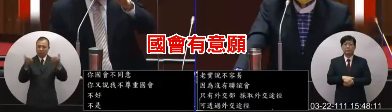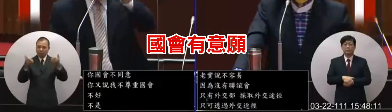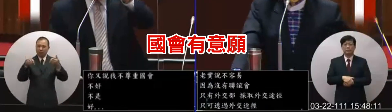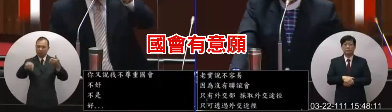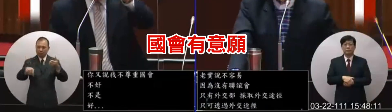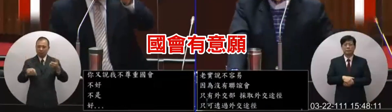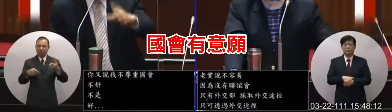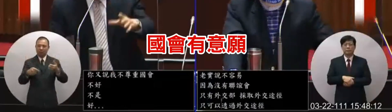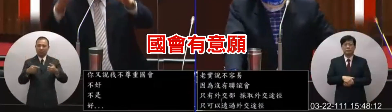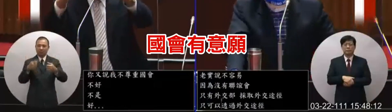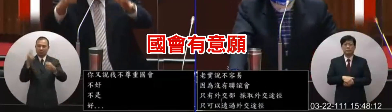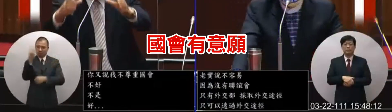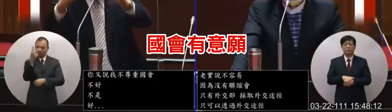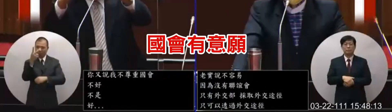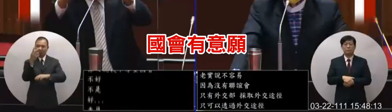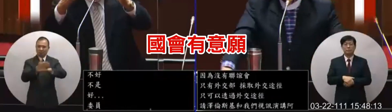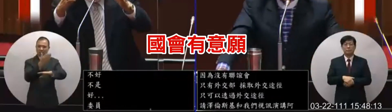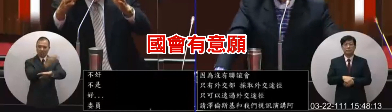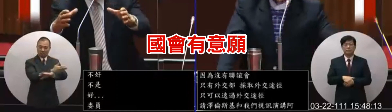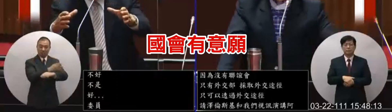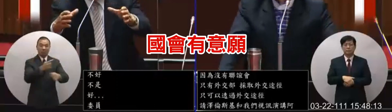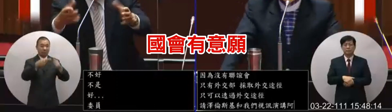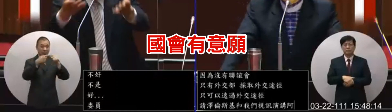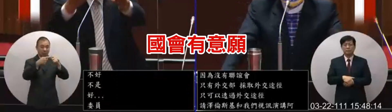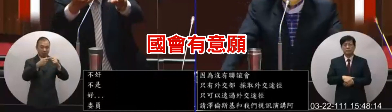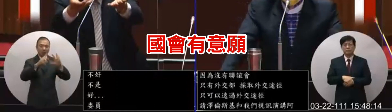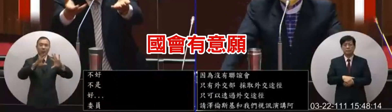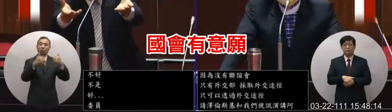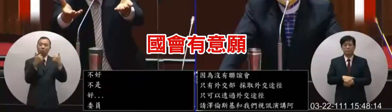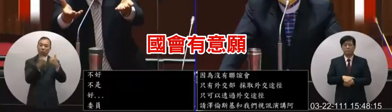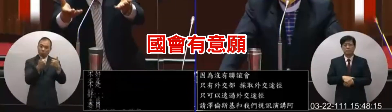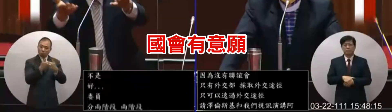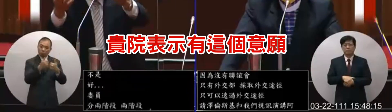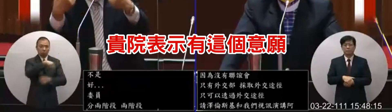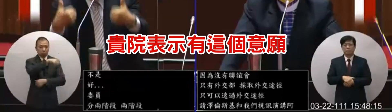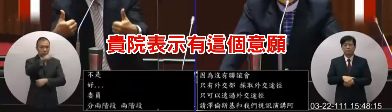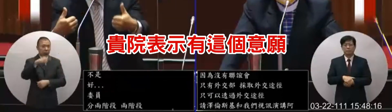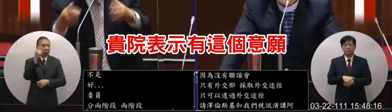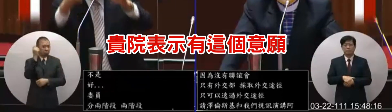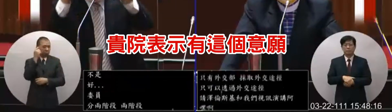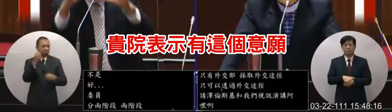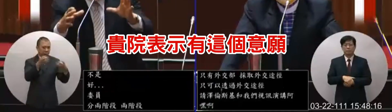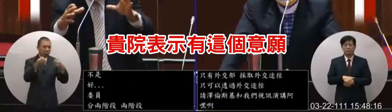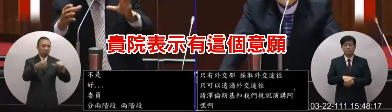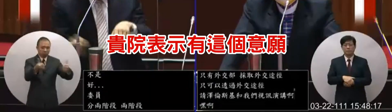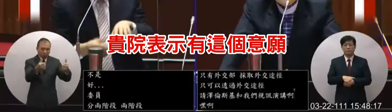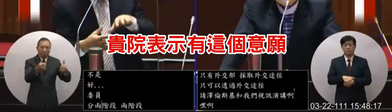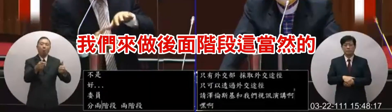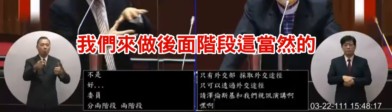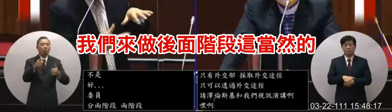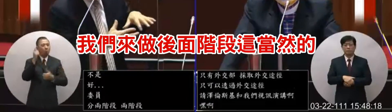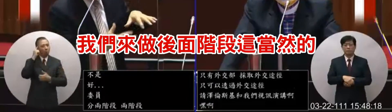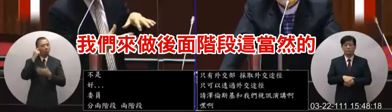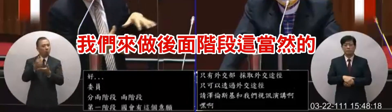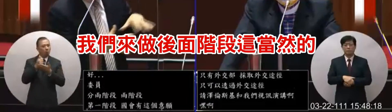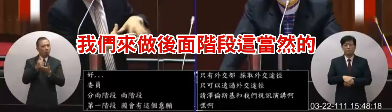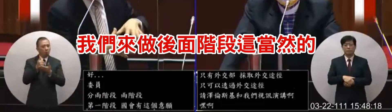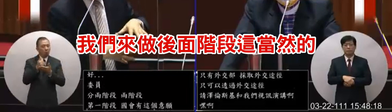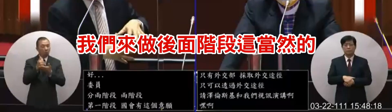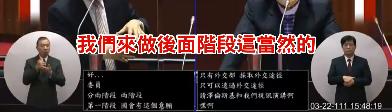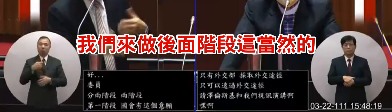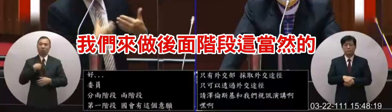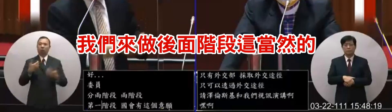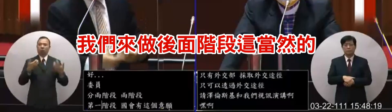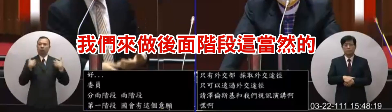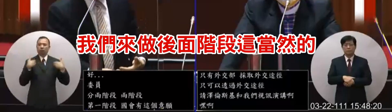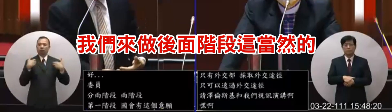阶段。第一阶段，国会有这个意愿，委员表示有这个意愿，我们来做后面阶